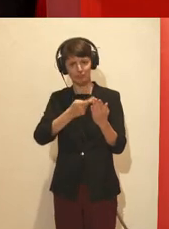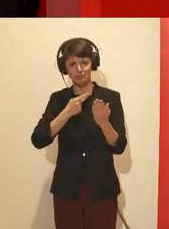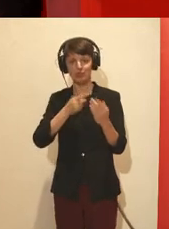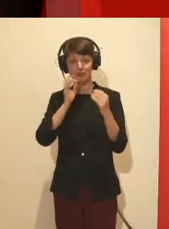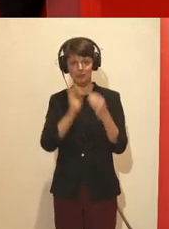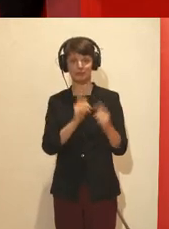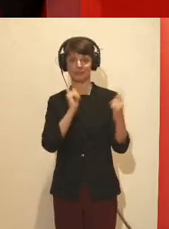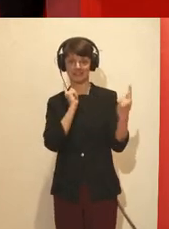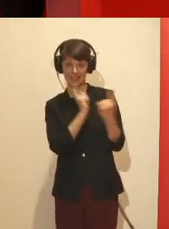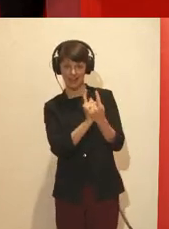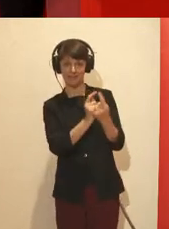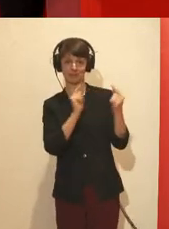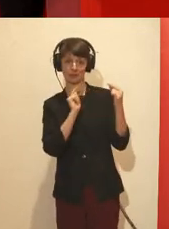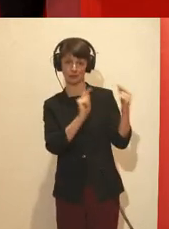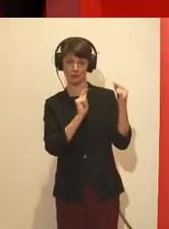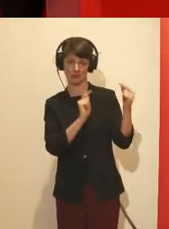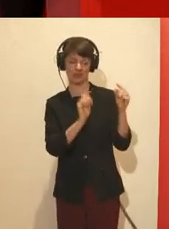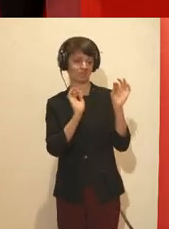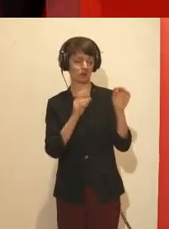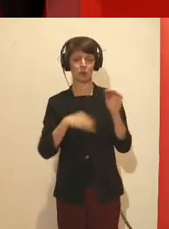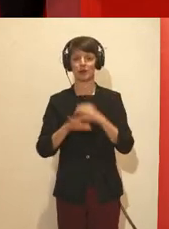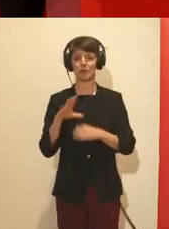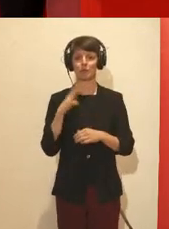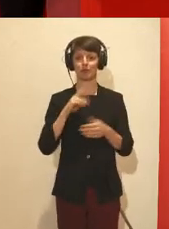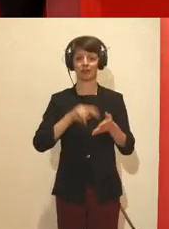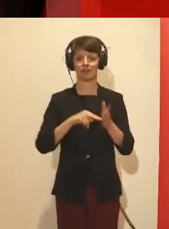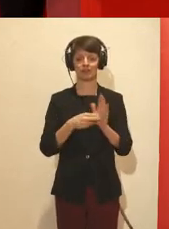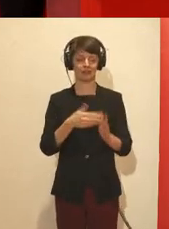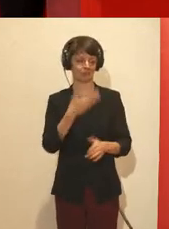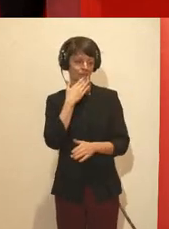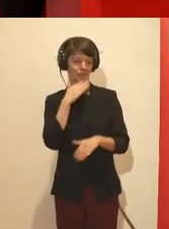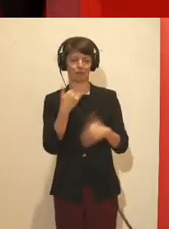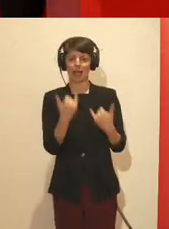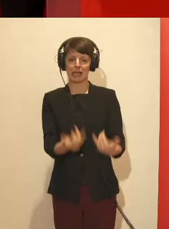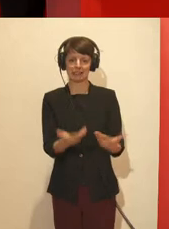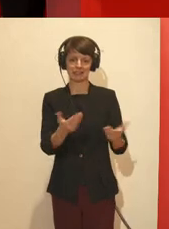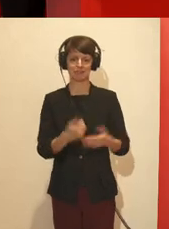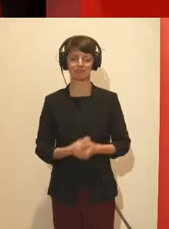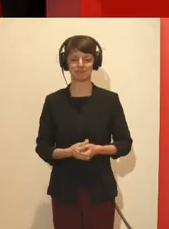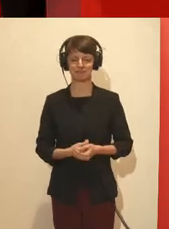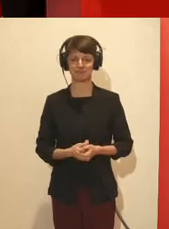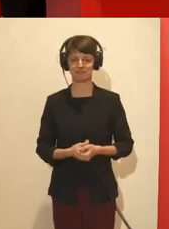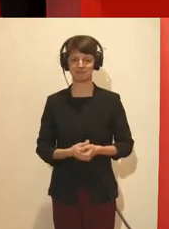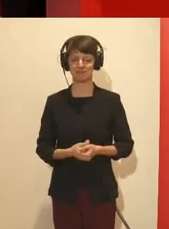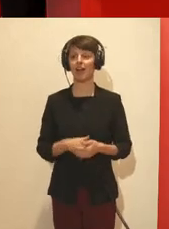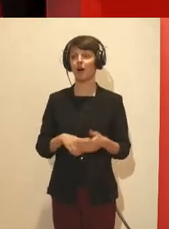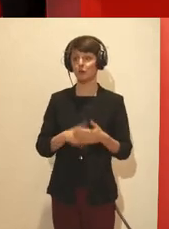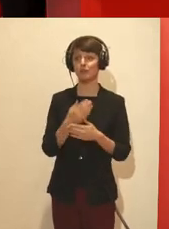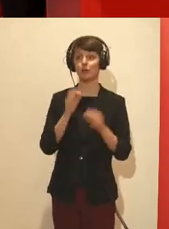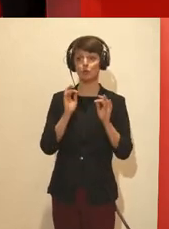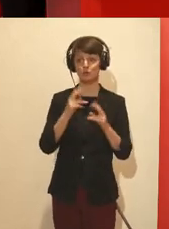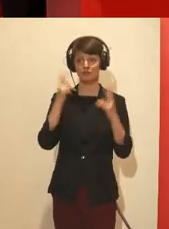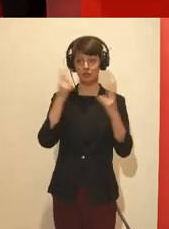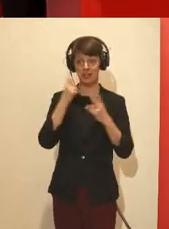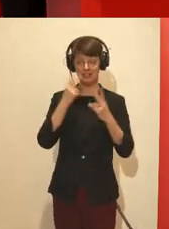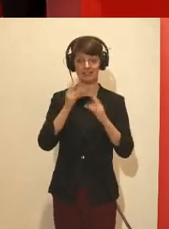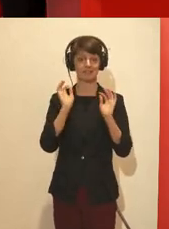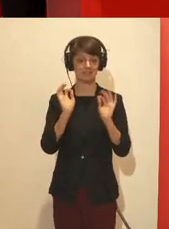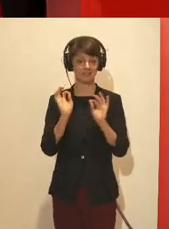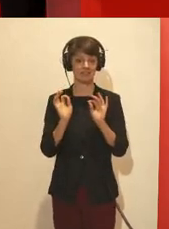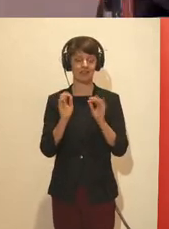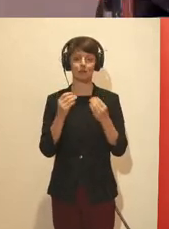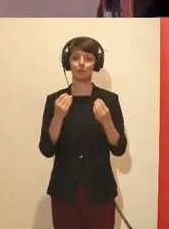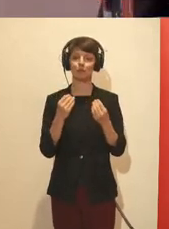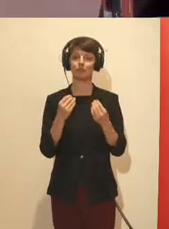auch mit ihm diskutieren mit den modernen techniken sogar so einfach wie jetzt und man hat auch verstanden übrigens das ist zeichnet ja auch angelsächsische